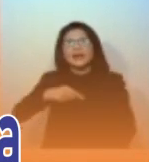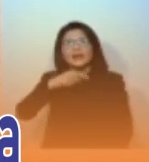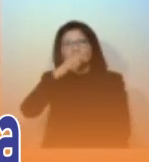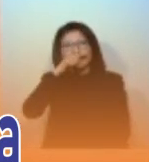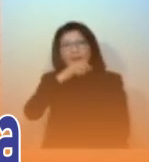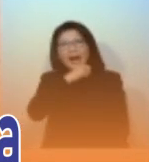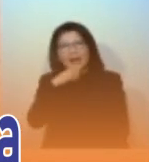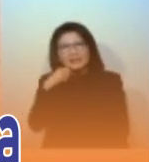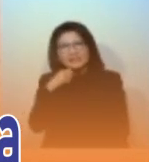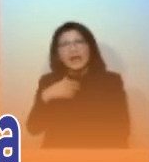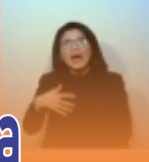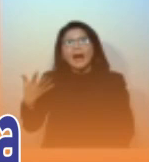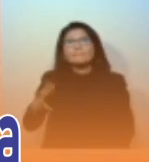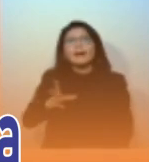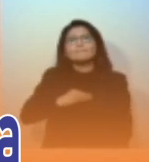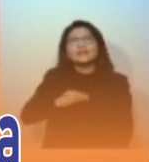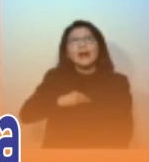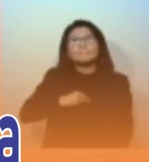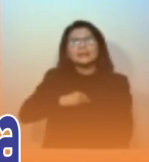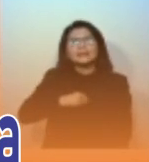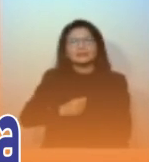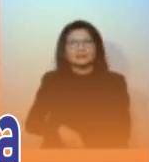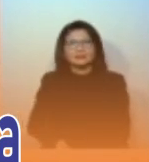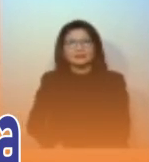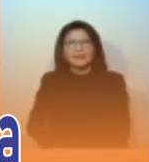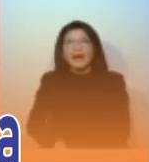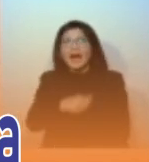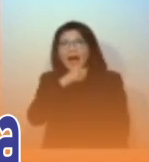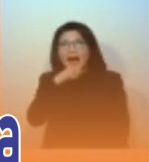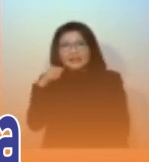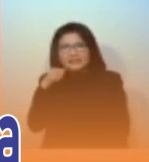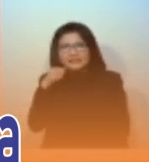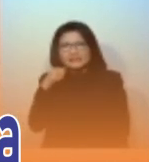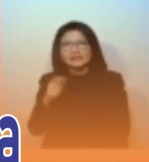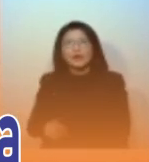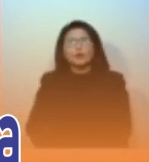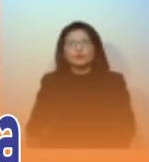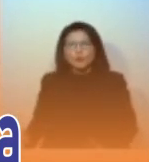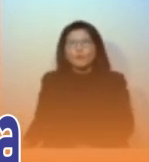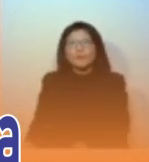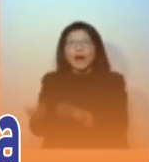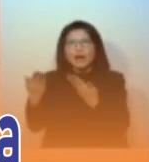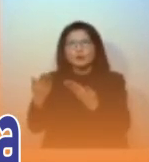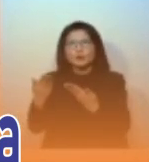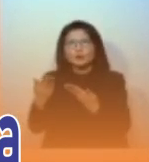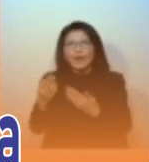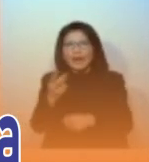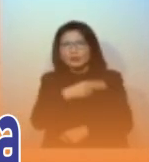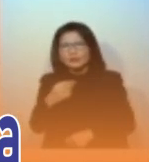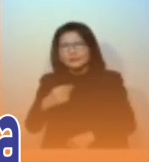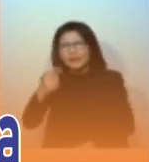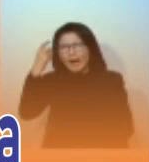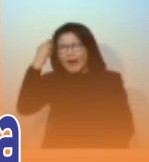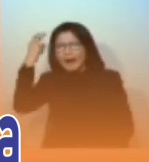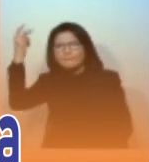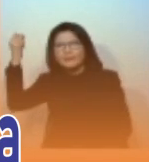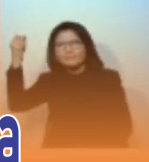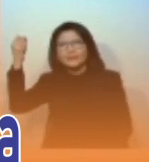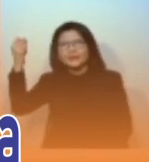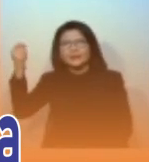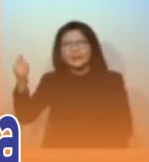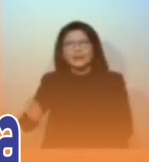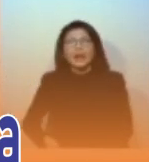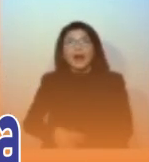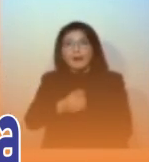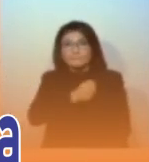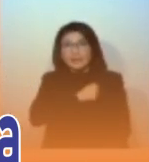Apa pendapat Mas Anies ketika kemudian Indonesia sentris itu ingin dibangun, mimpi besar anak bangsa sejak presiden sebelumnya